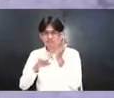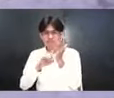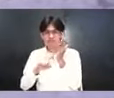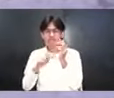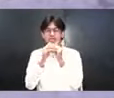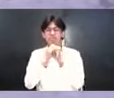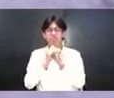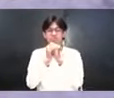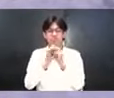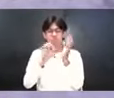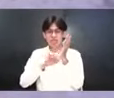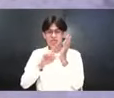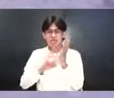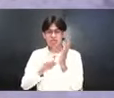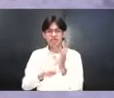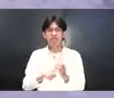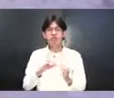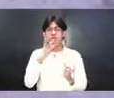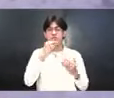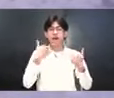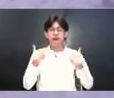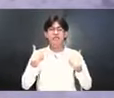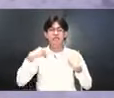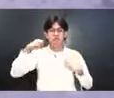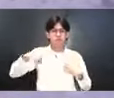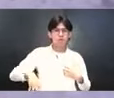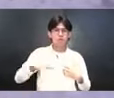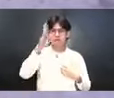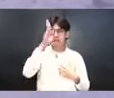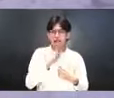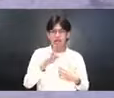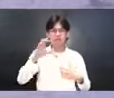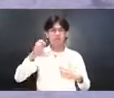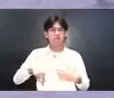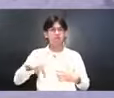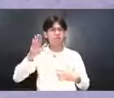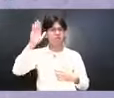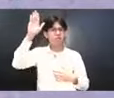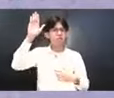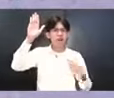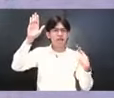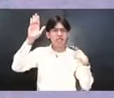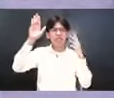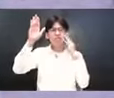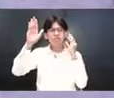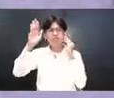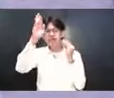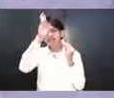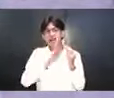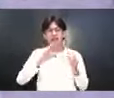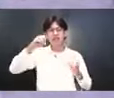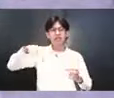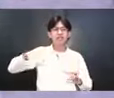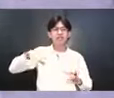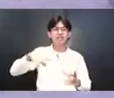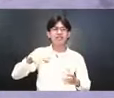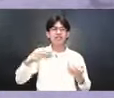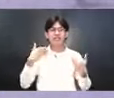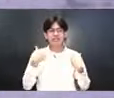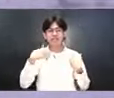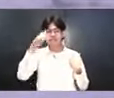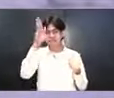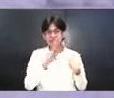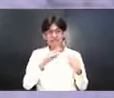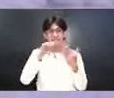Sino sa inyo nahulugan na ng phone? Yung nahulog yung phone. Okay, mahiya. Ayan. Naalala nyo, nung nahulog yung phone